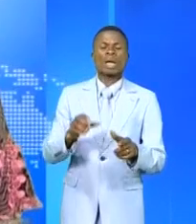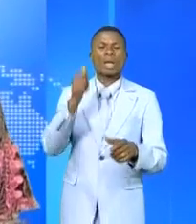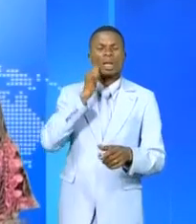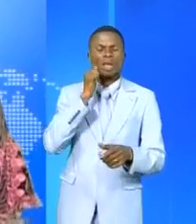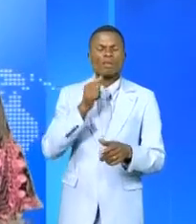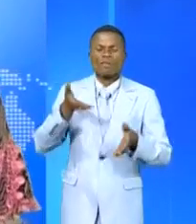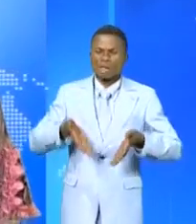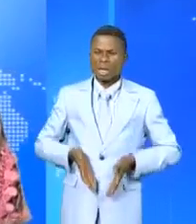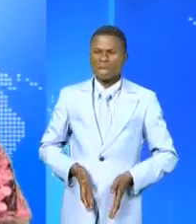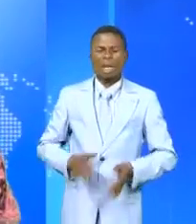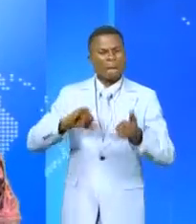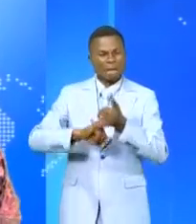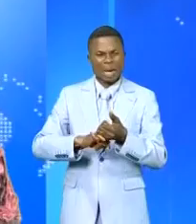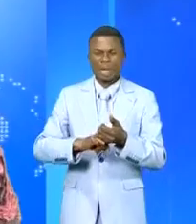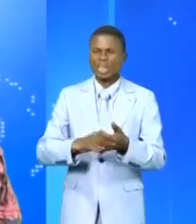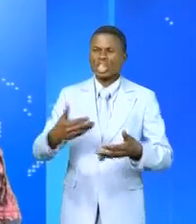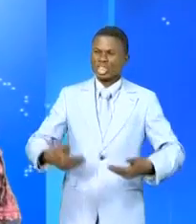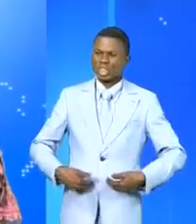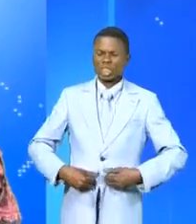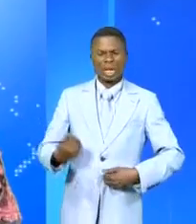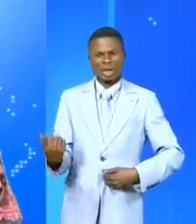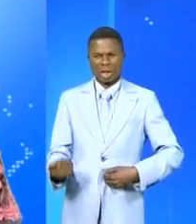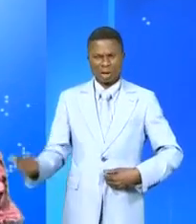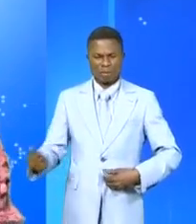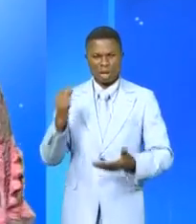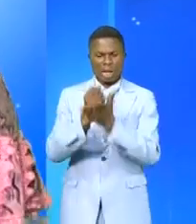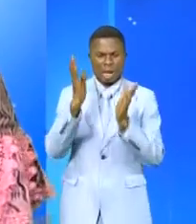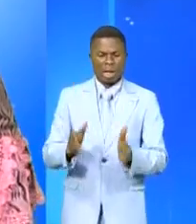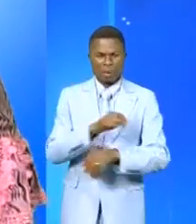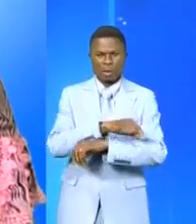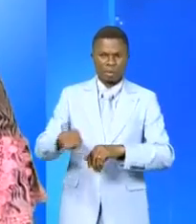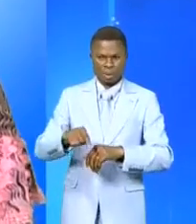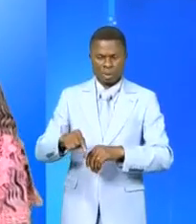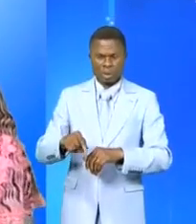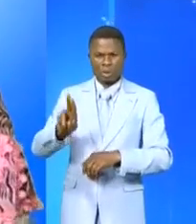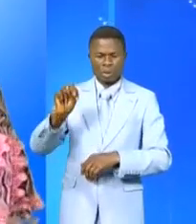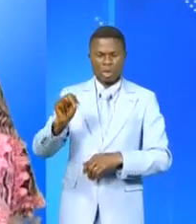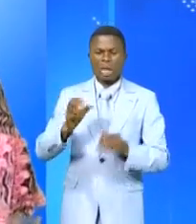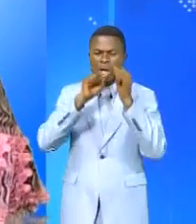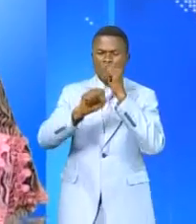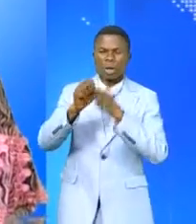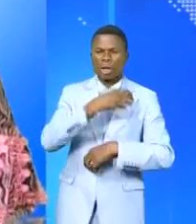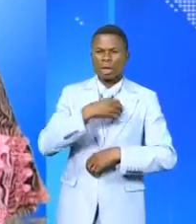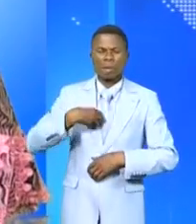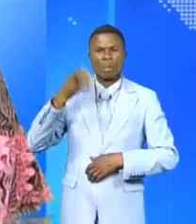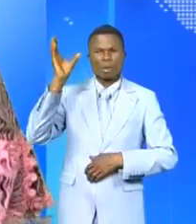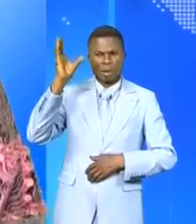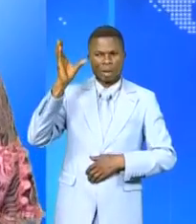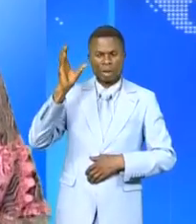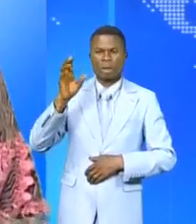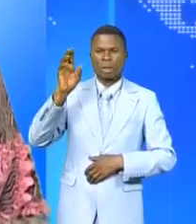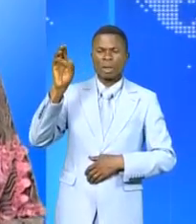constitue une violence basée sur le genre. L'ambassadeur de l'UNICEF a sensibilisé les femmes du village